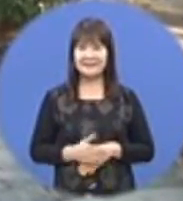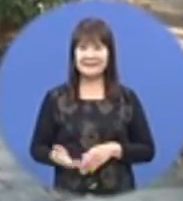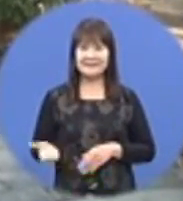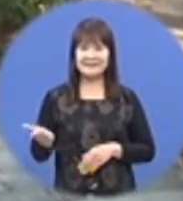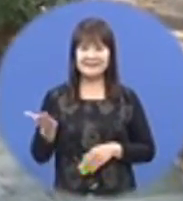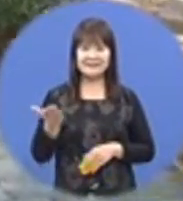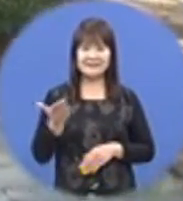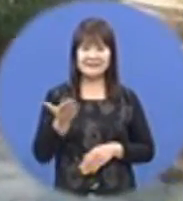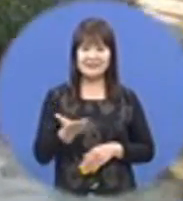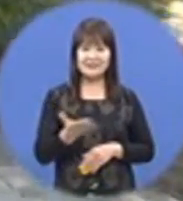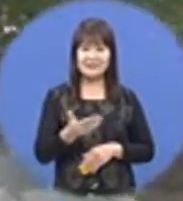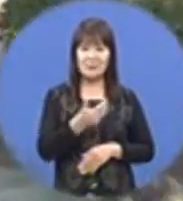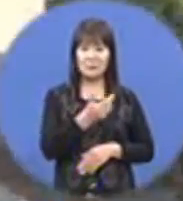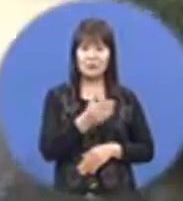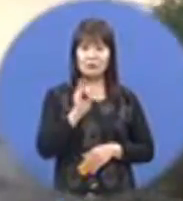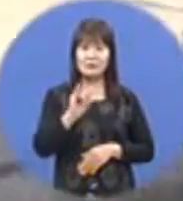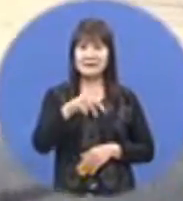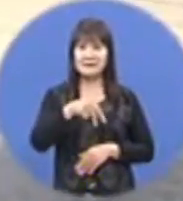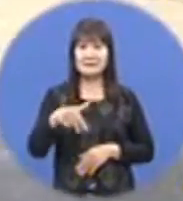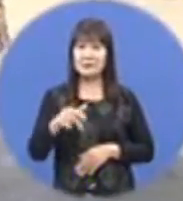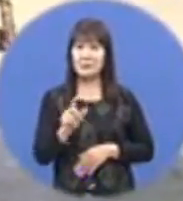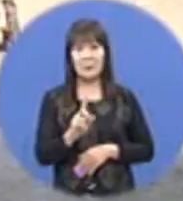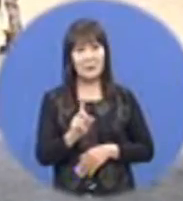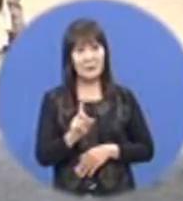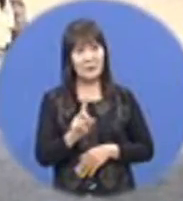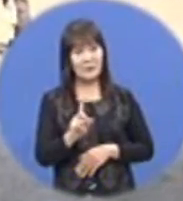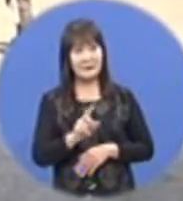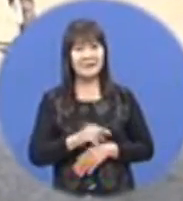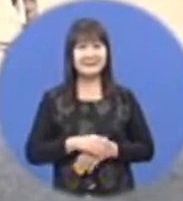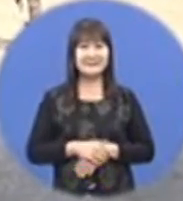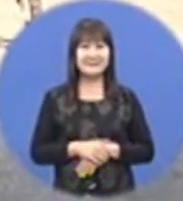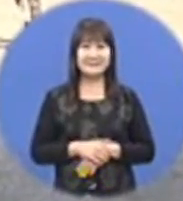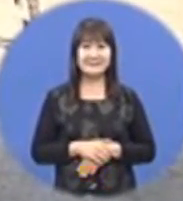次はどんなクイズでしょうか。